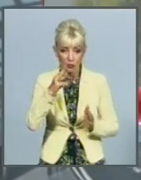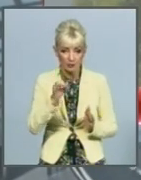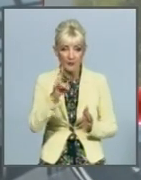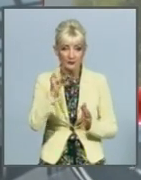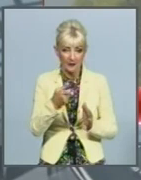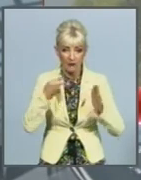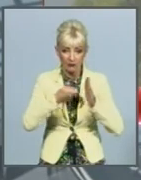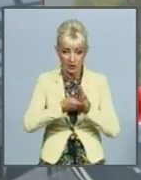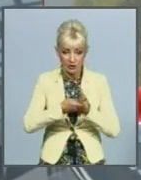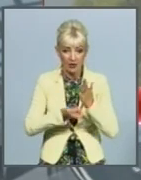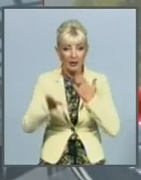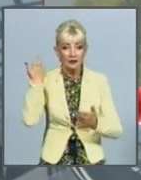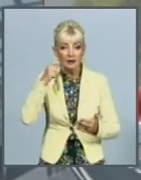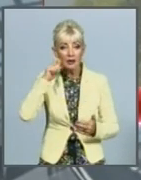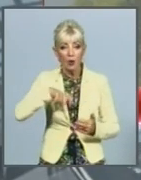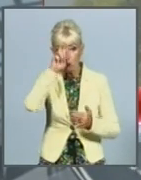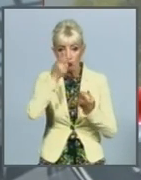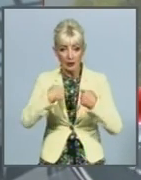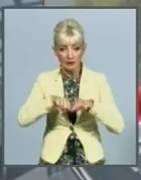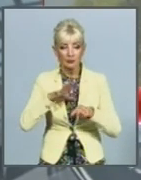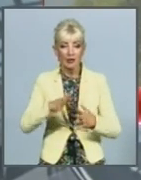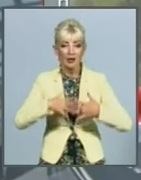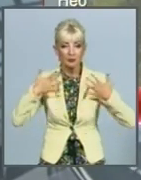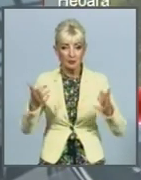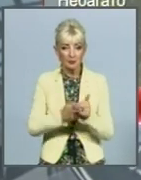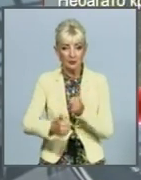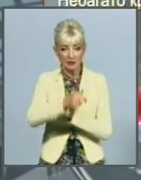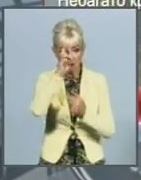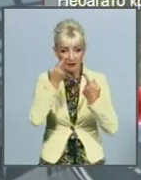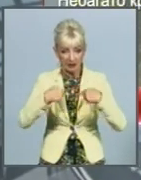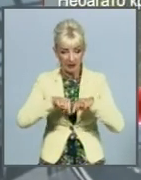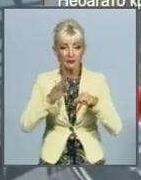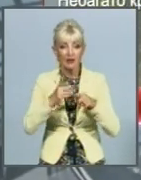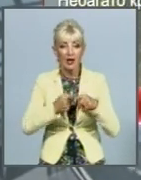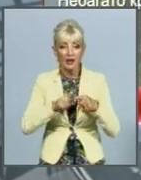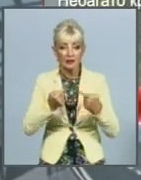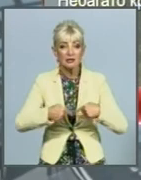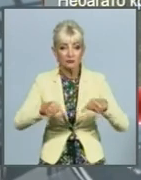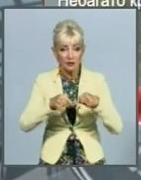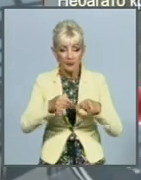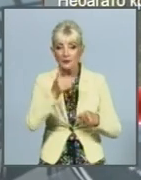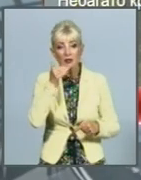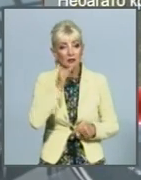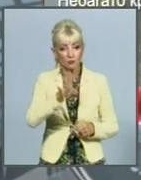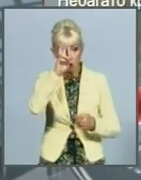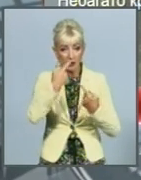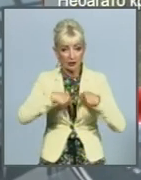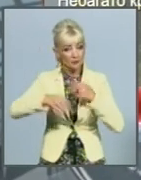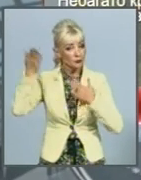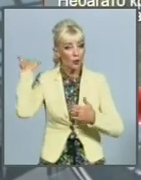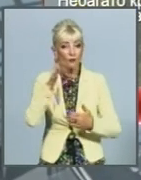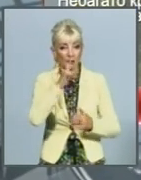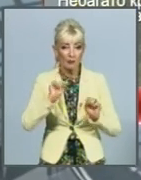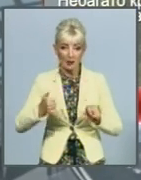флешці. Тоді Україна була однією з найбільш передових країн у цій сфері. Небагато країн у той час могли